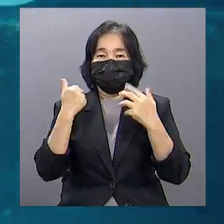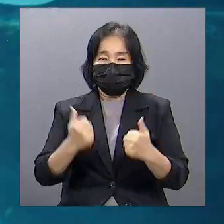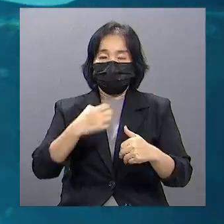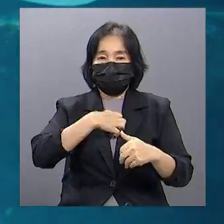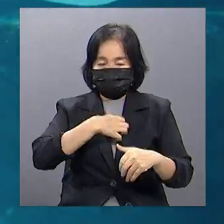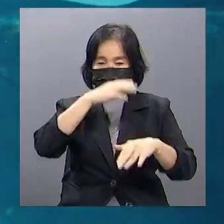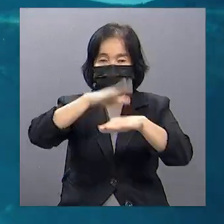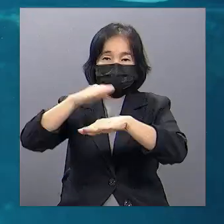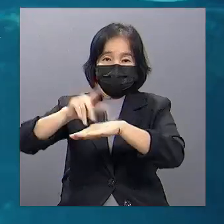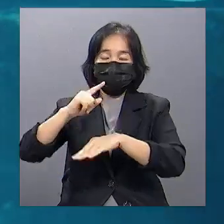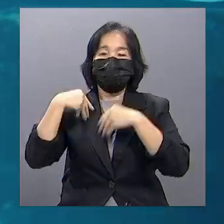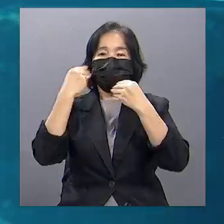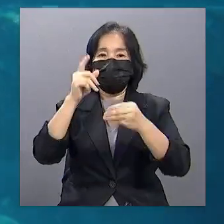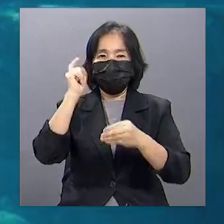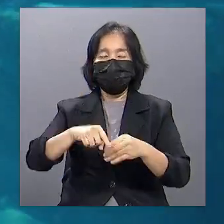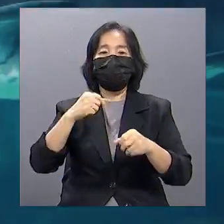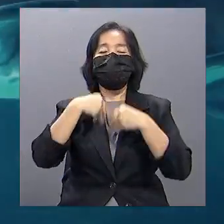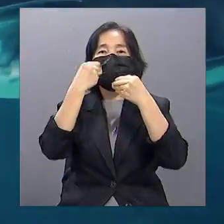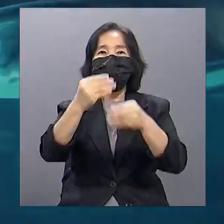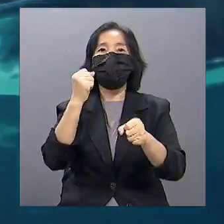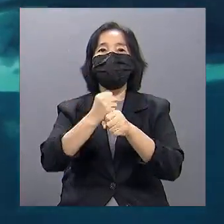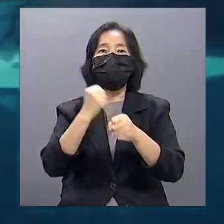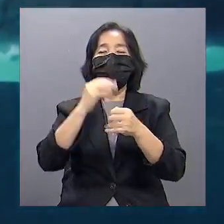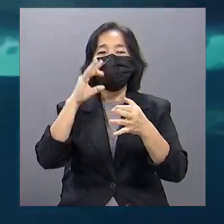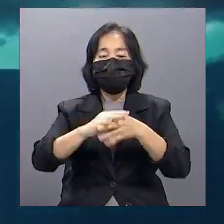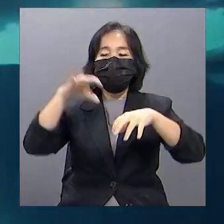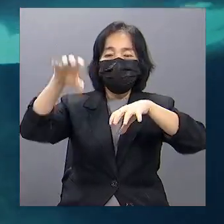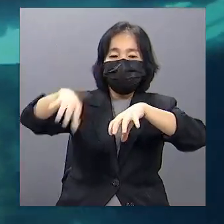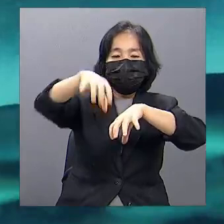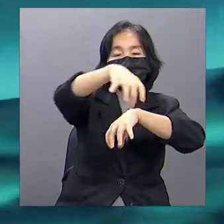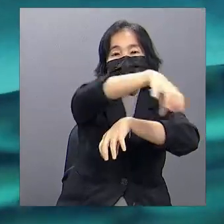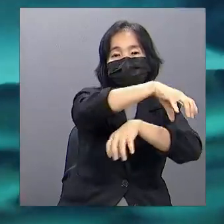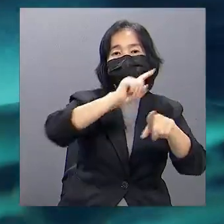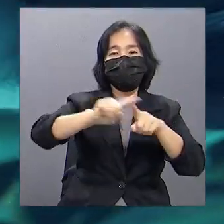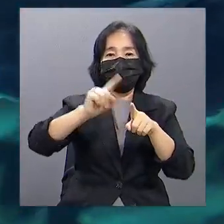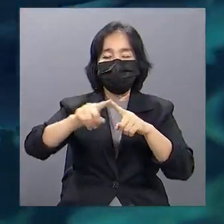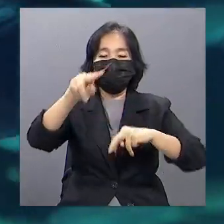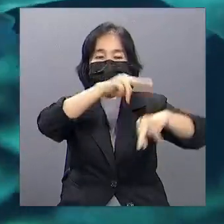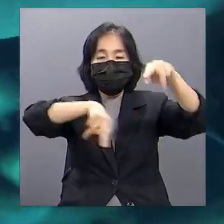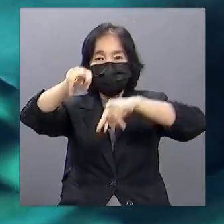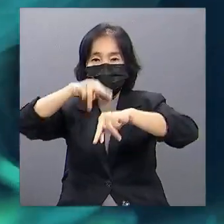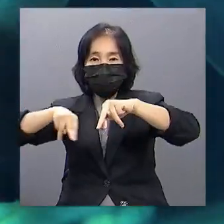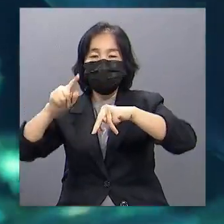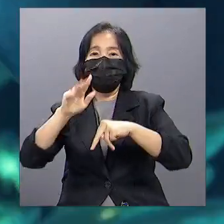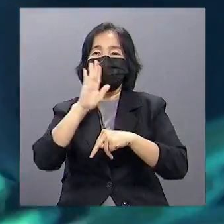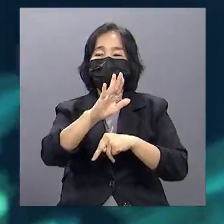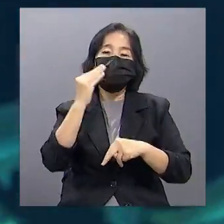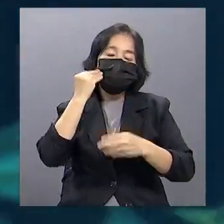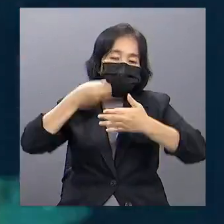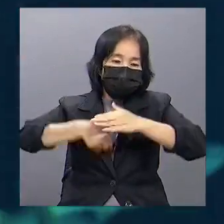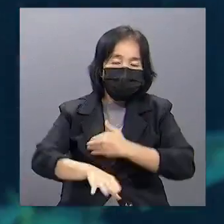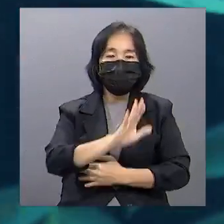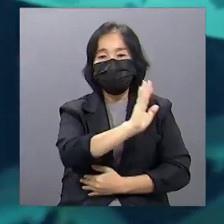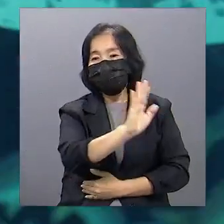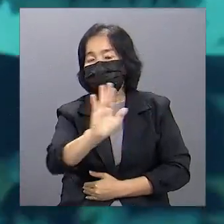ามทำพื้นที่คุ้มครองตามพื้นที่ต่างๆนะครับสำหรับคุ้มครองในแหล่งออกลูกของฉลามแหล่งหากินหลักๆของฉลามน